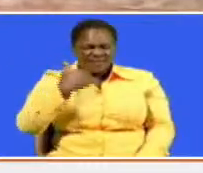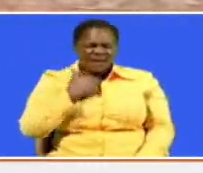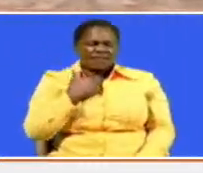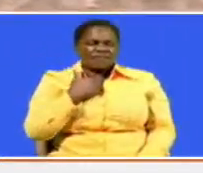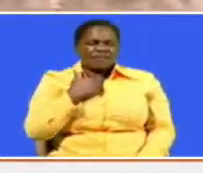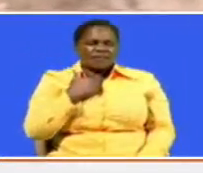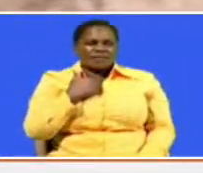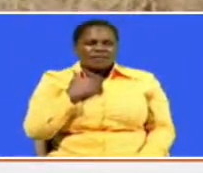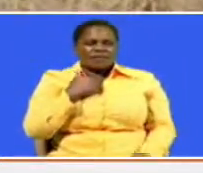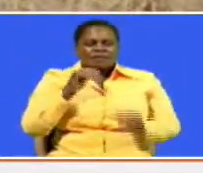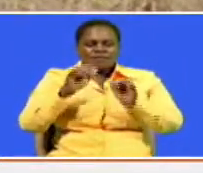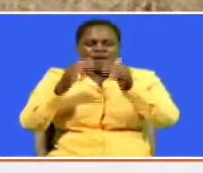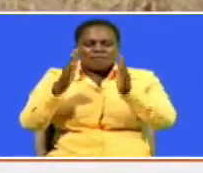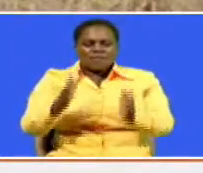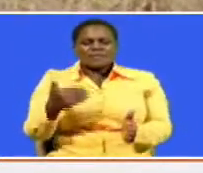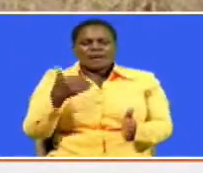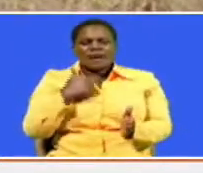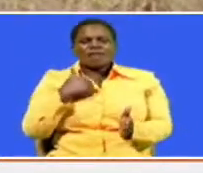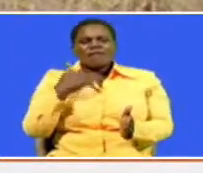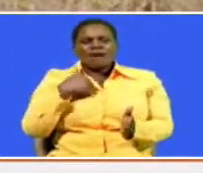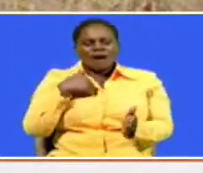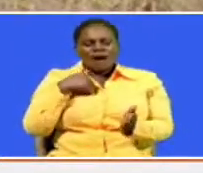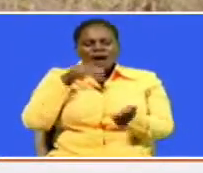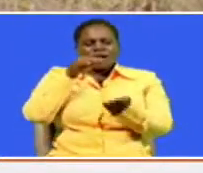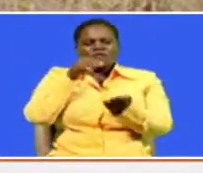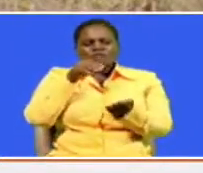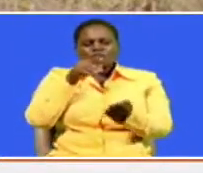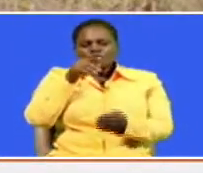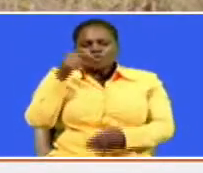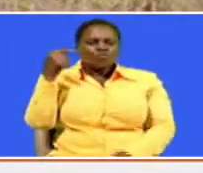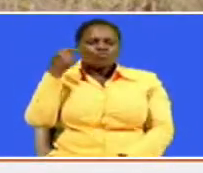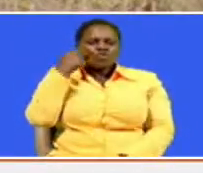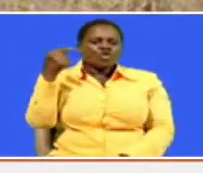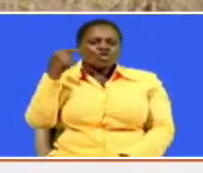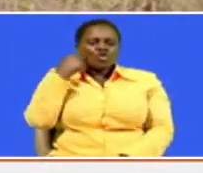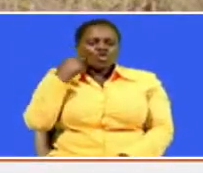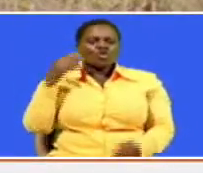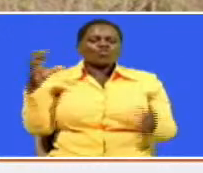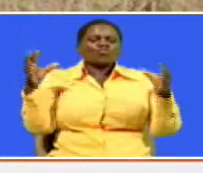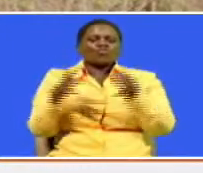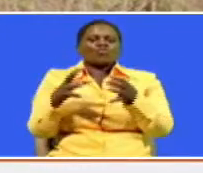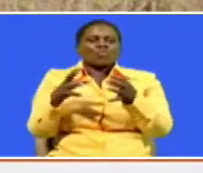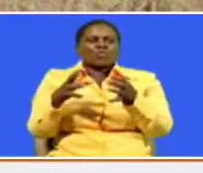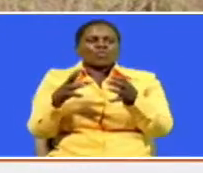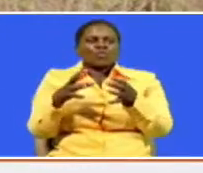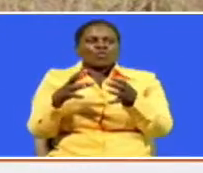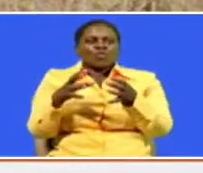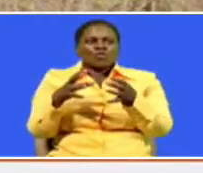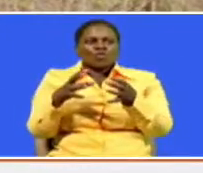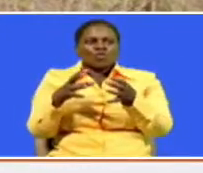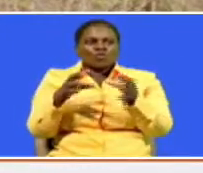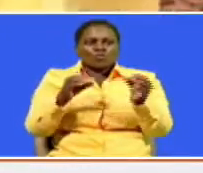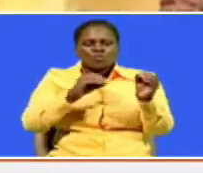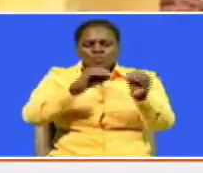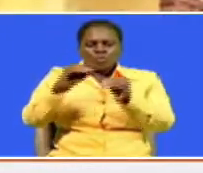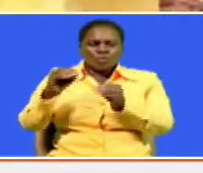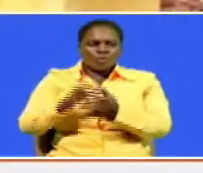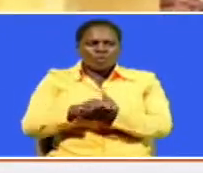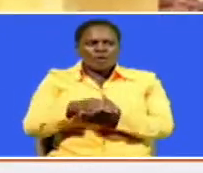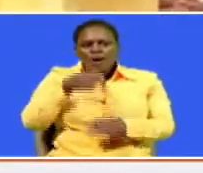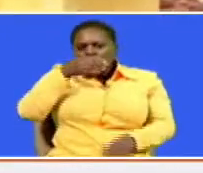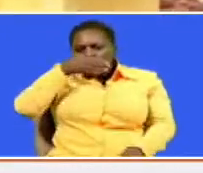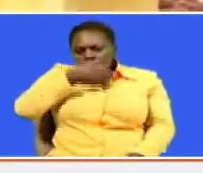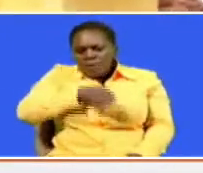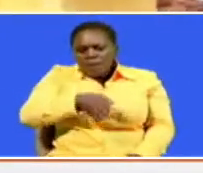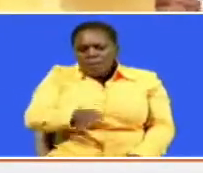Kajire. So kuna wakulima ambao wako na mizinga. So tunatumia tu mizinga tunasungusha mizinga kwa mashamba zao. Ndovu